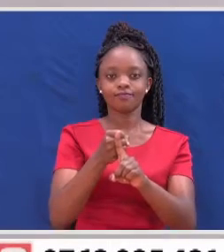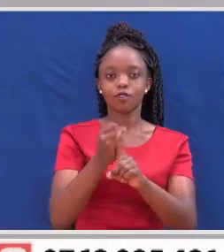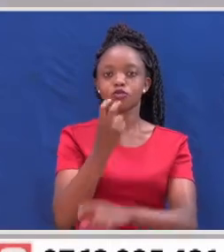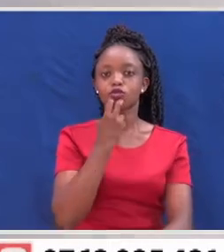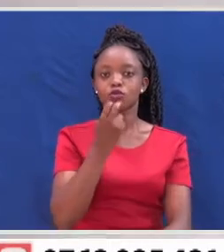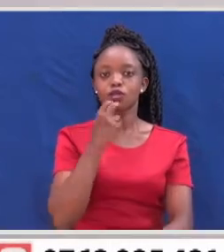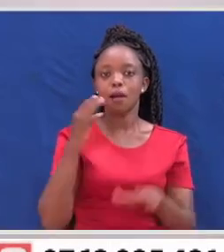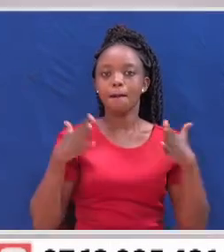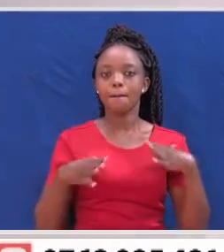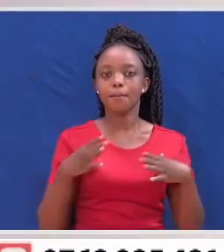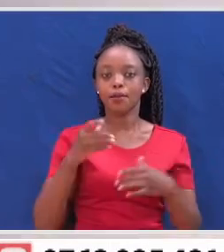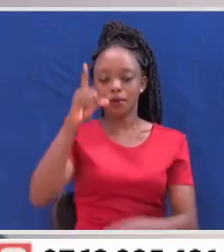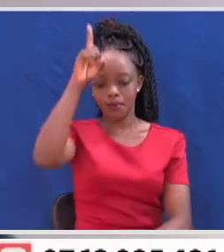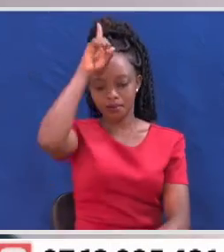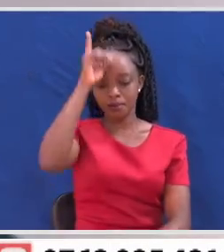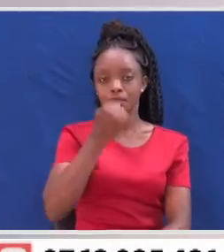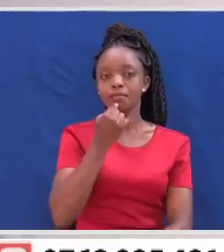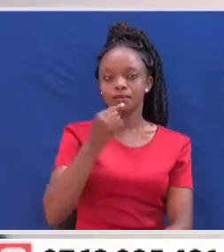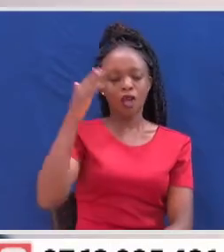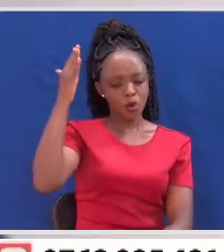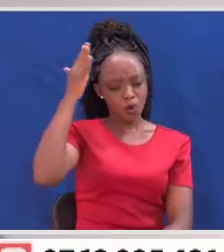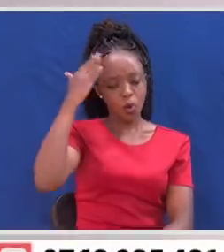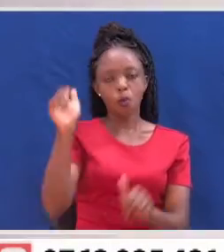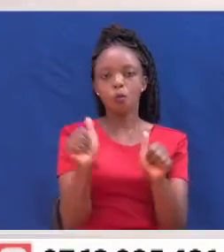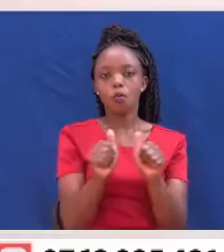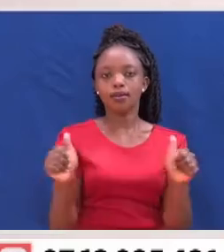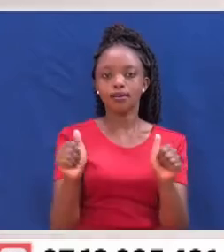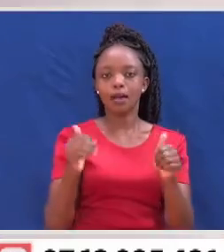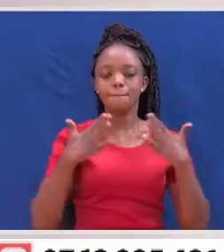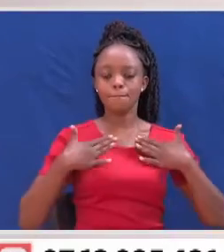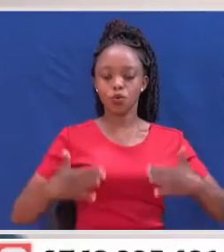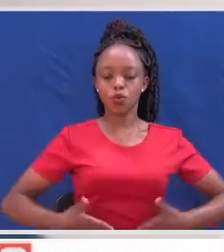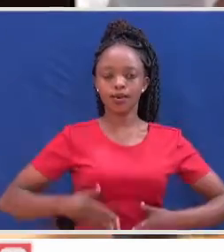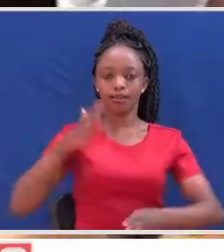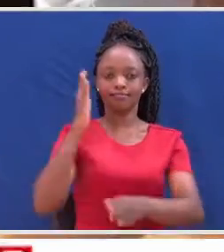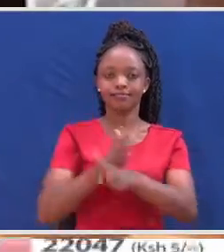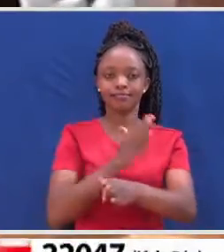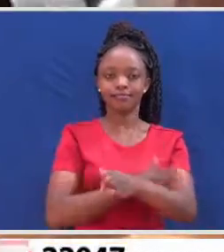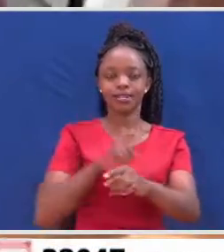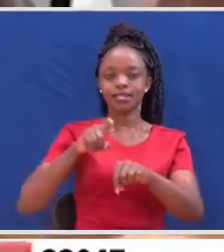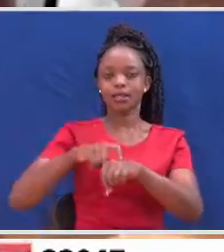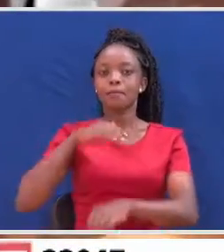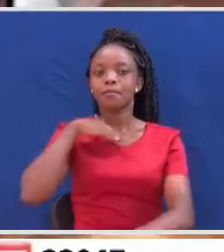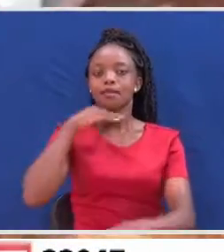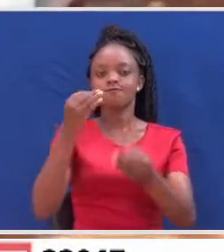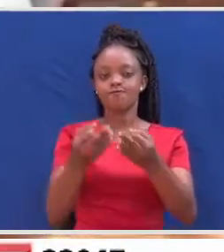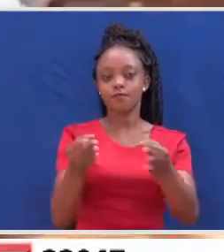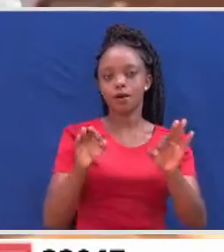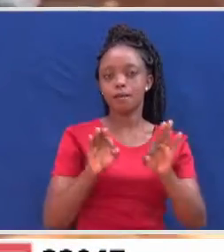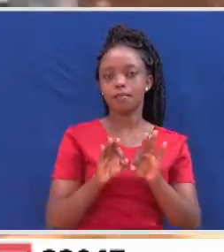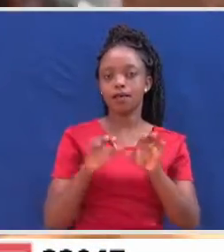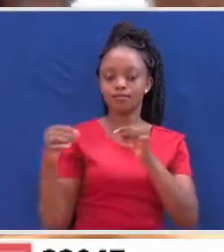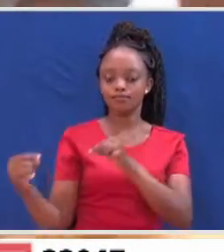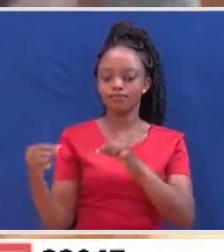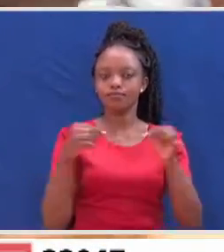watu ambao wanakijiji wanasema wanawafahamu na kumkatakata hadi alipofariki. Kulingana na familia, kumekuwa na